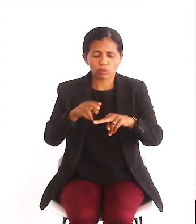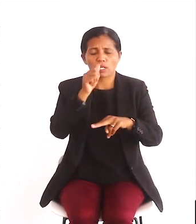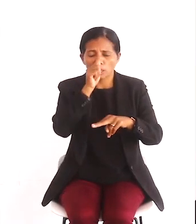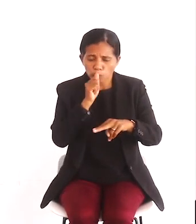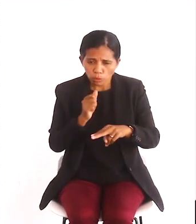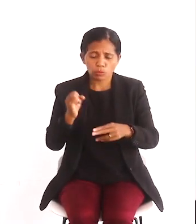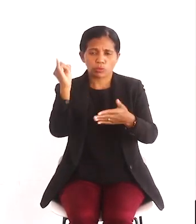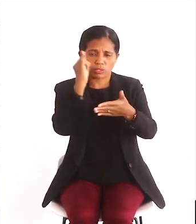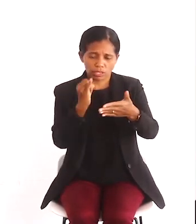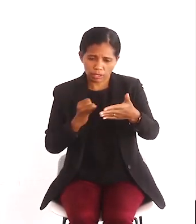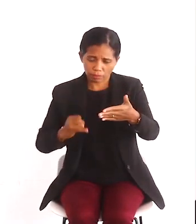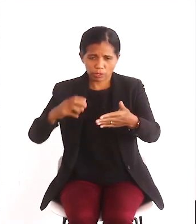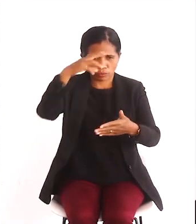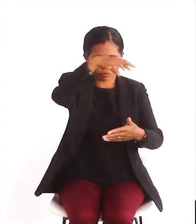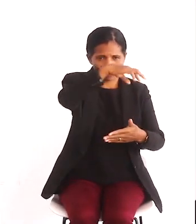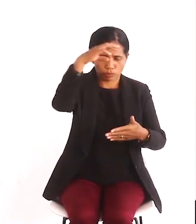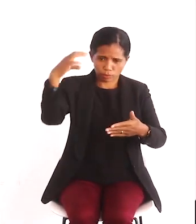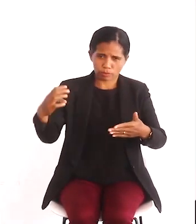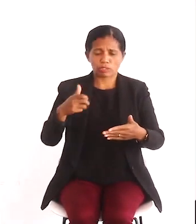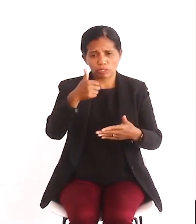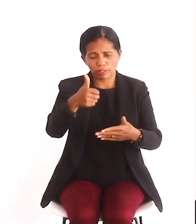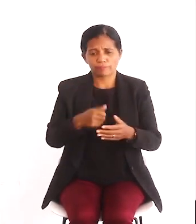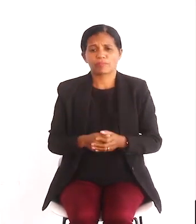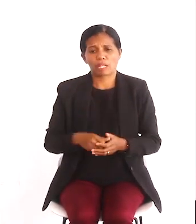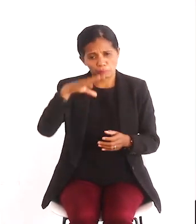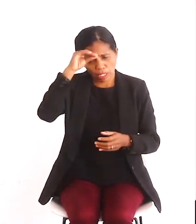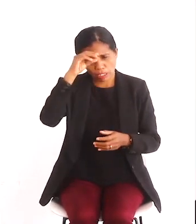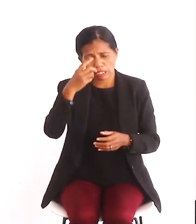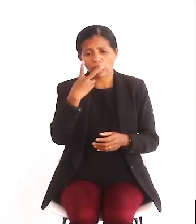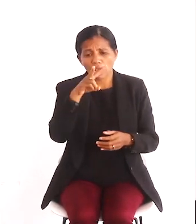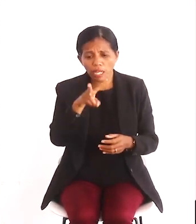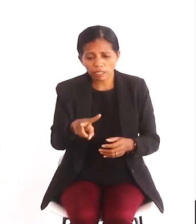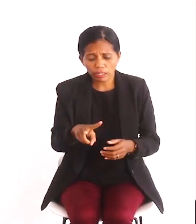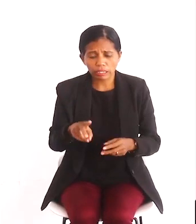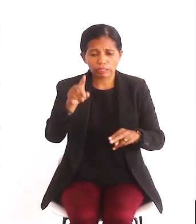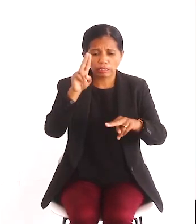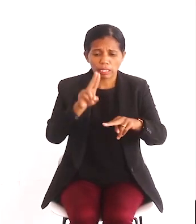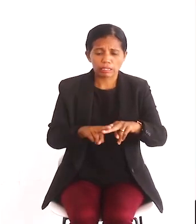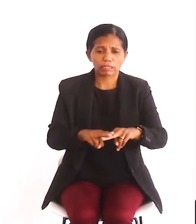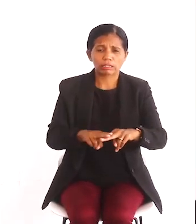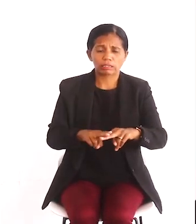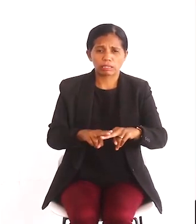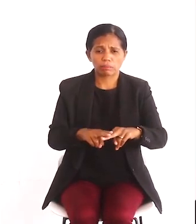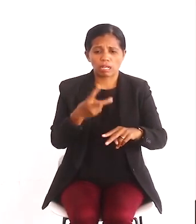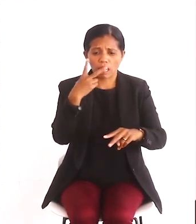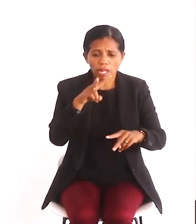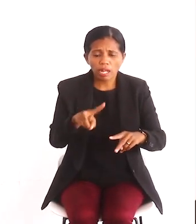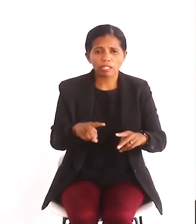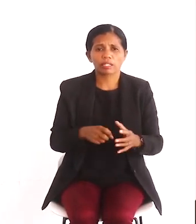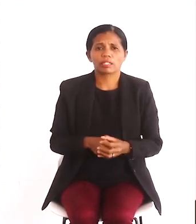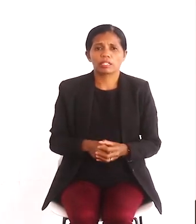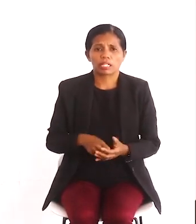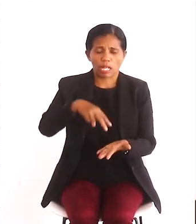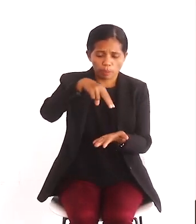hori pinta sirklu perfetu ida, titu mosumai no tau nia ain fuer ia suratahan nebe Zulia pinta. Zulia